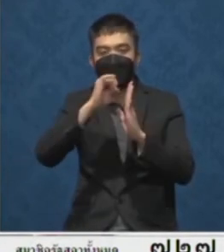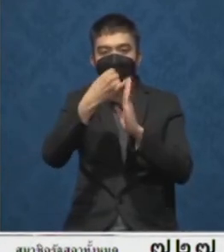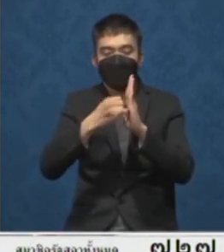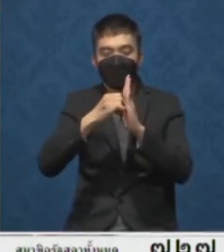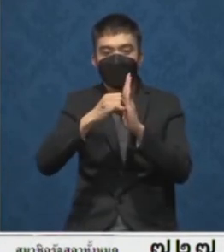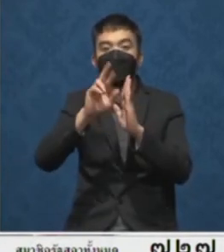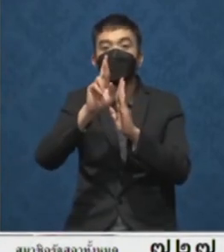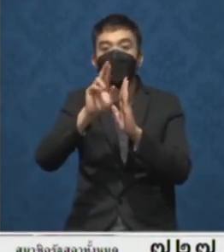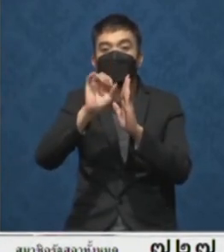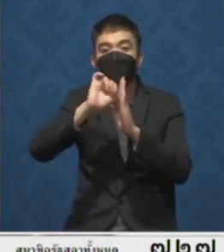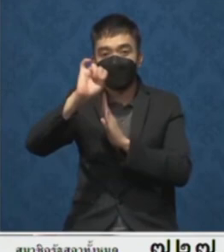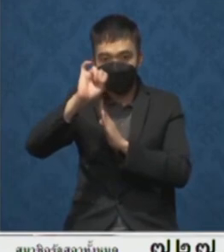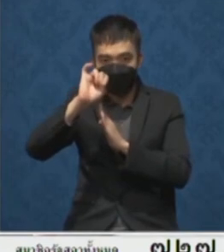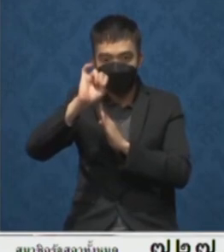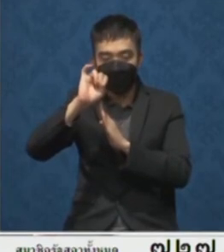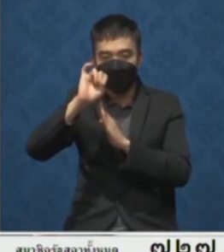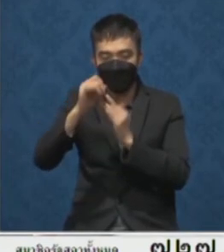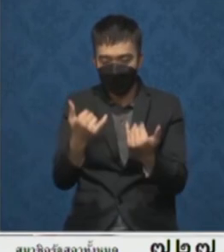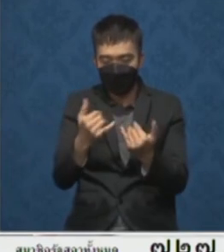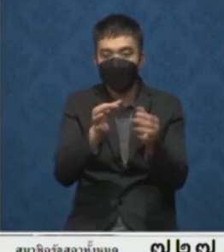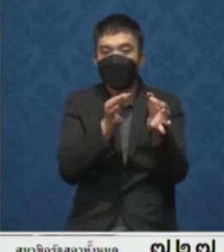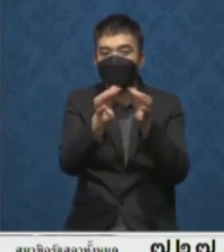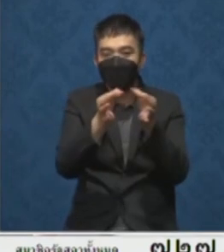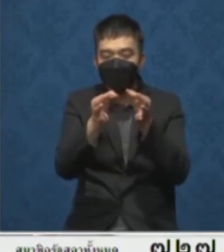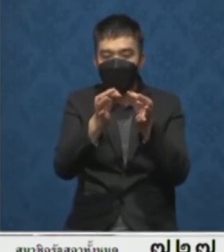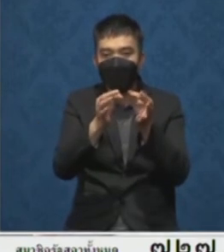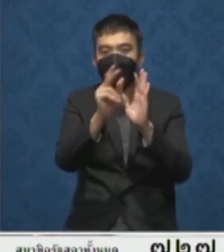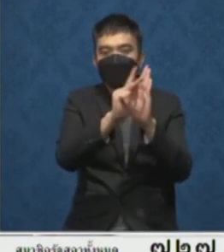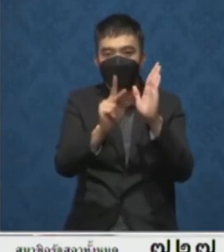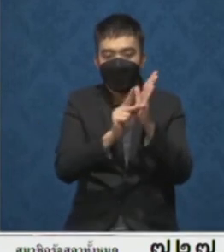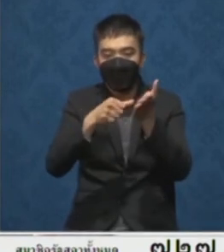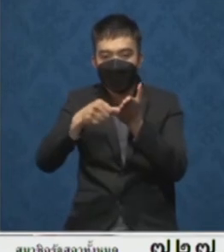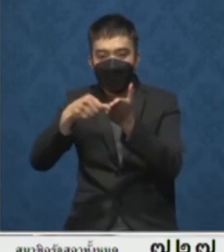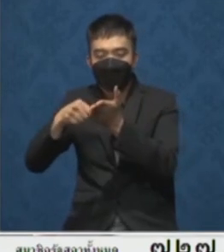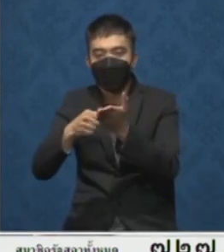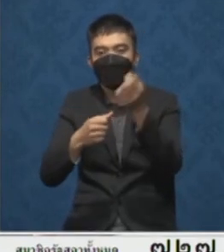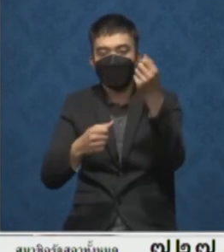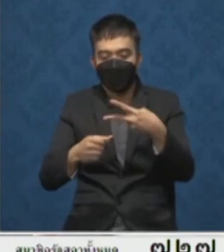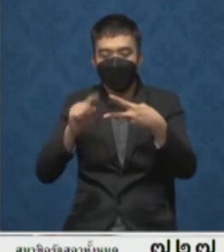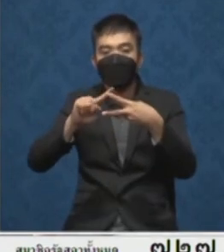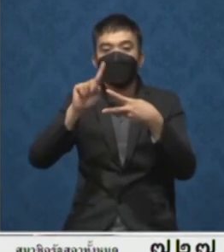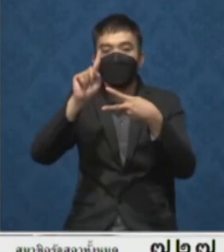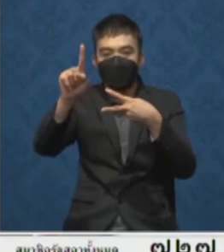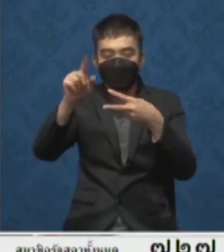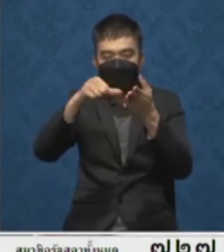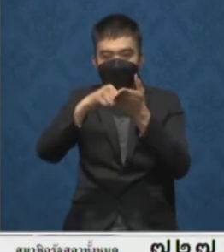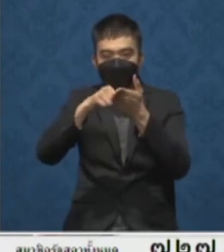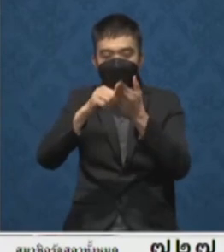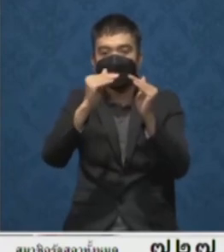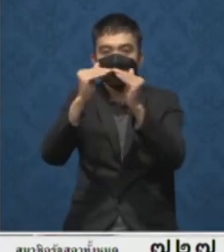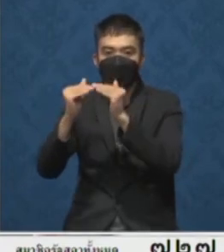ภาวันนี้ดิฉันขออภิปรายร่างแก้ไขรัฐธรรมนูญ2ฉบับนะคะฉบับแรกเรื่องร่างแก้ไขประเด็นสิทธิในการ